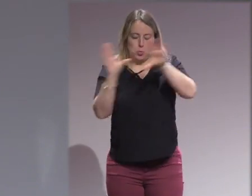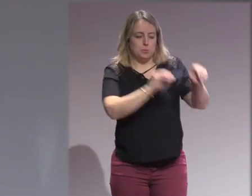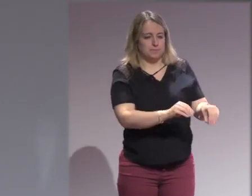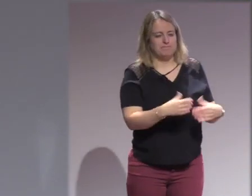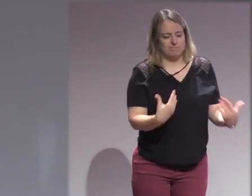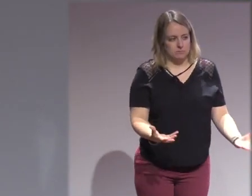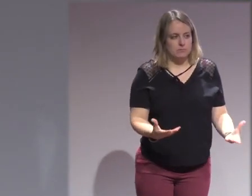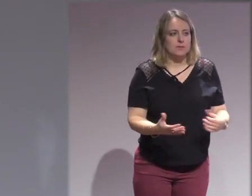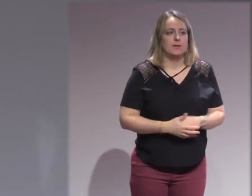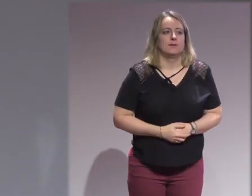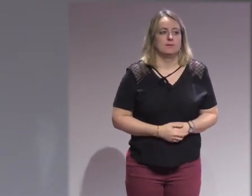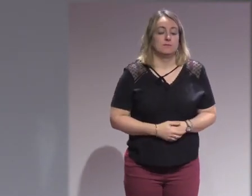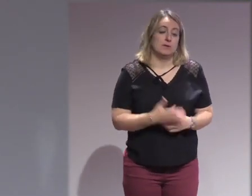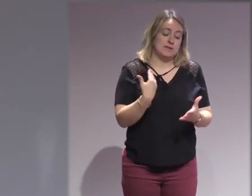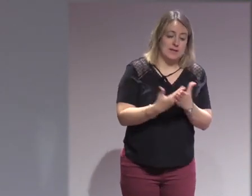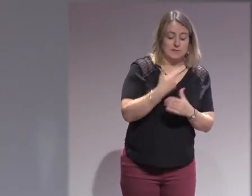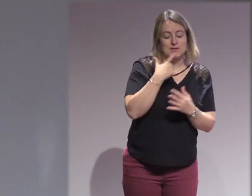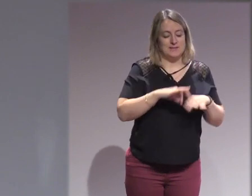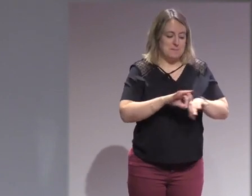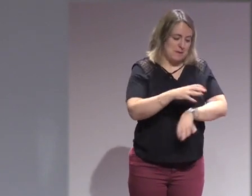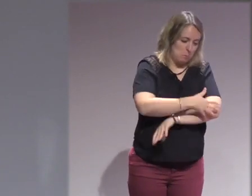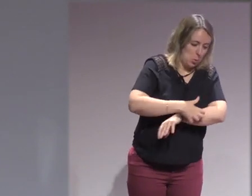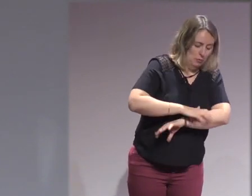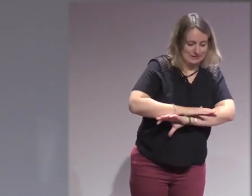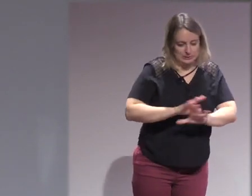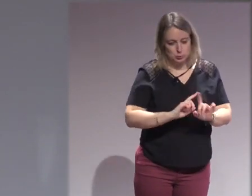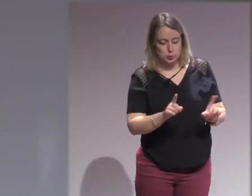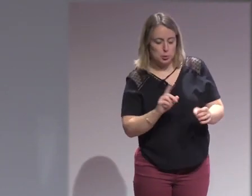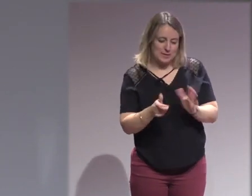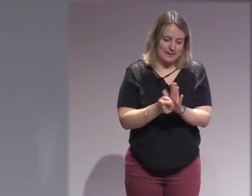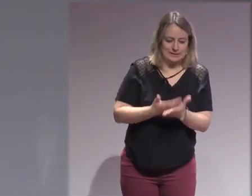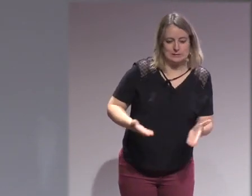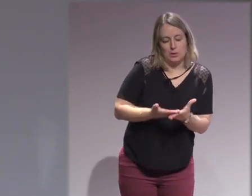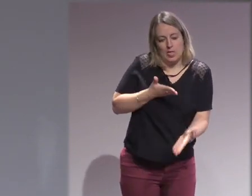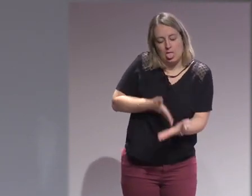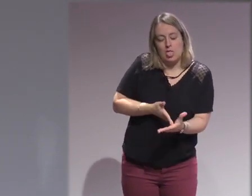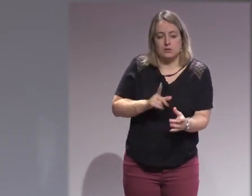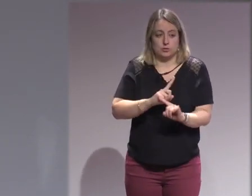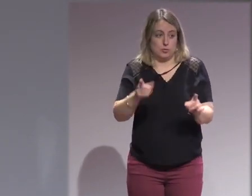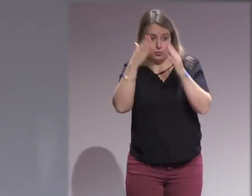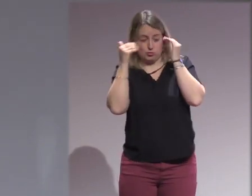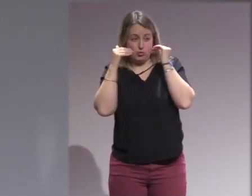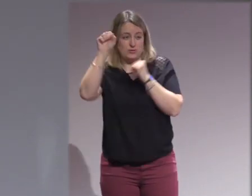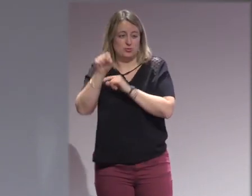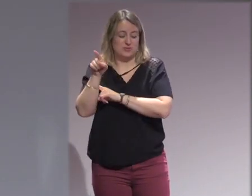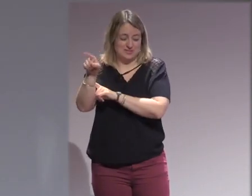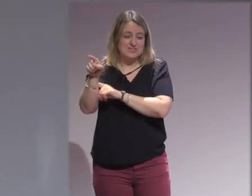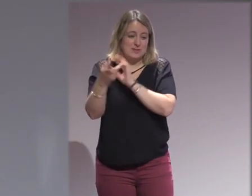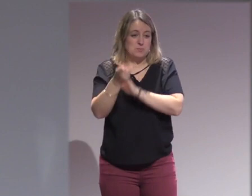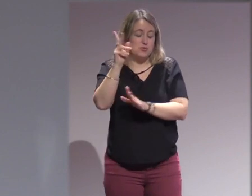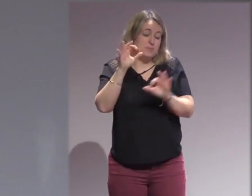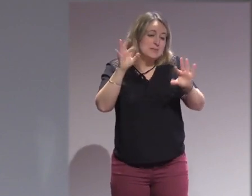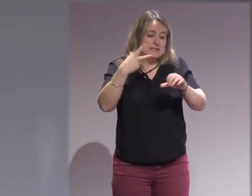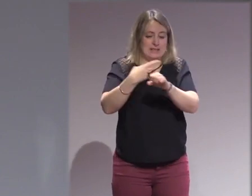juste voilà, des pays pauvres qui seraient voilà, dans un moment de difficulté. Dans le cas de la Corée du Sud, par exemple, on est vraiment dans de